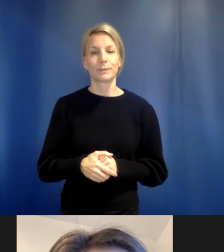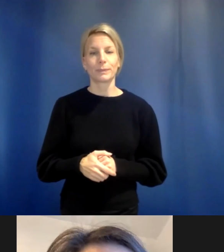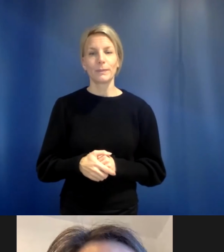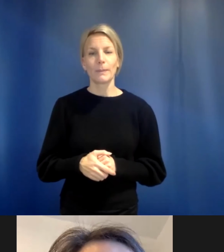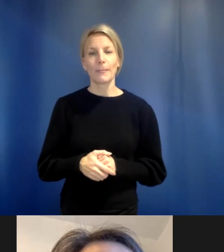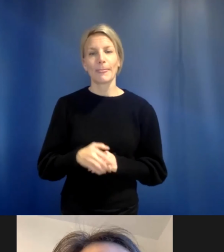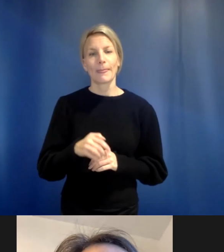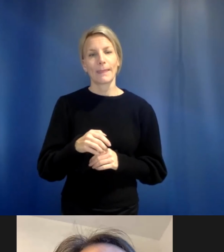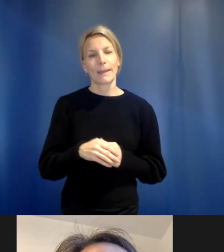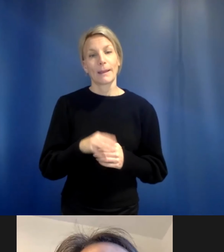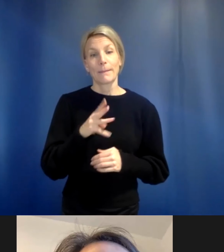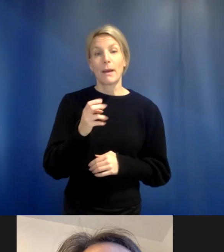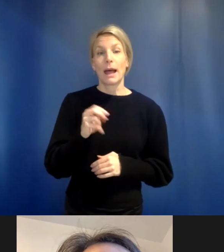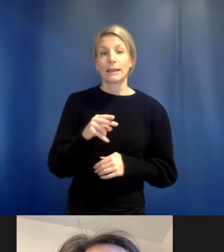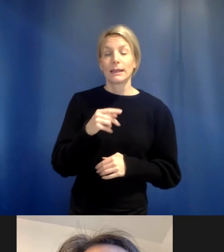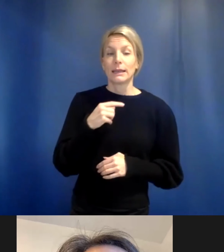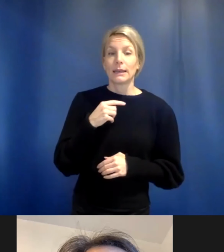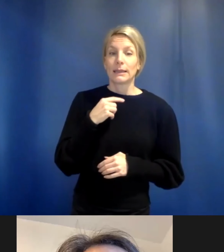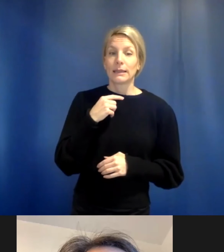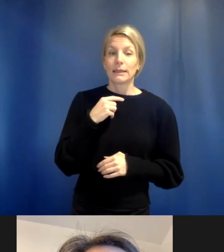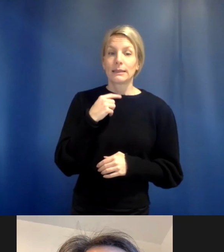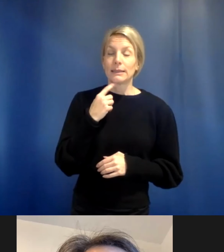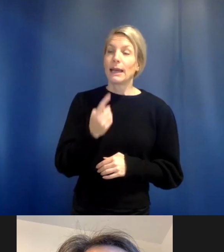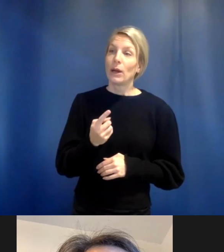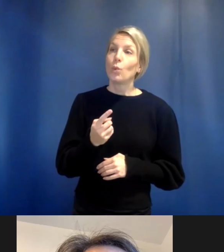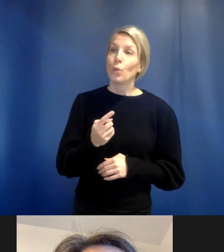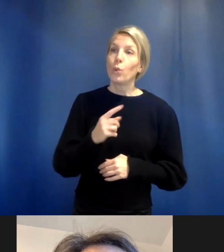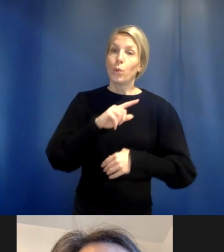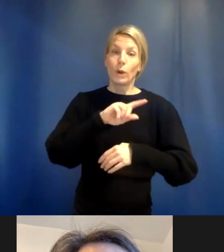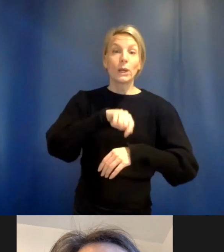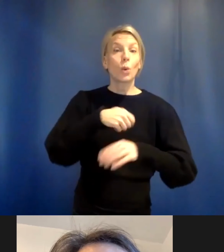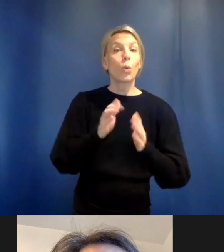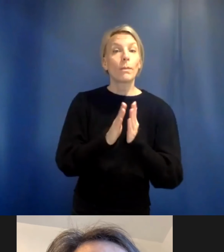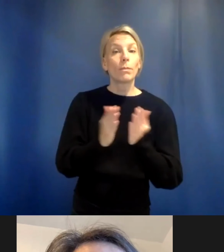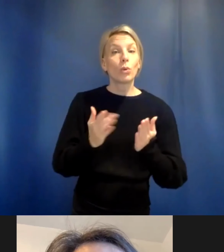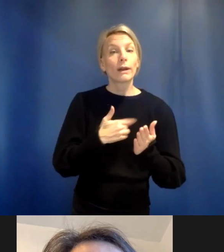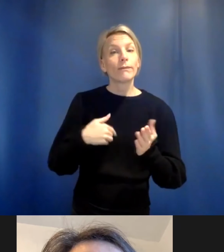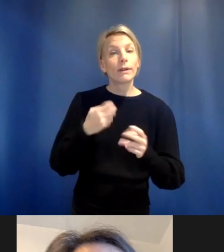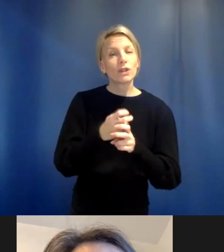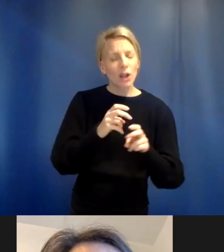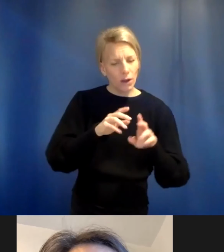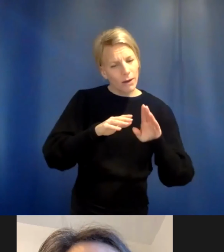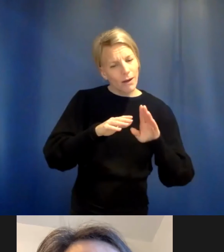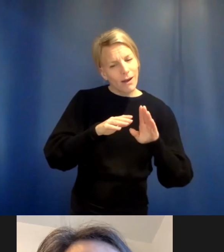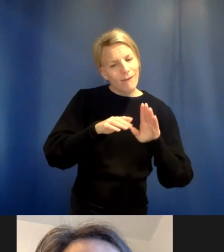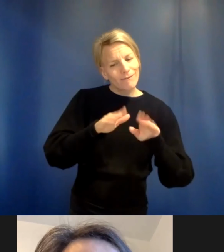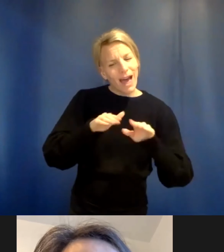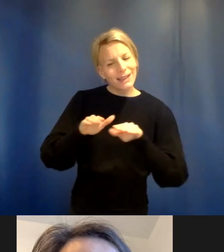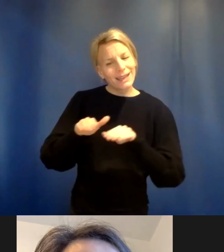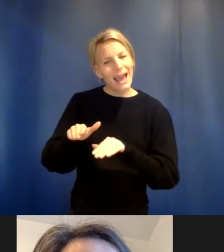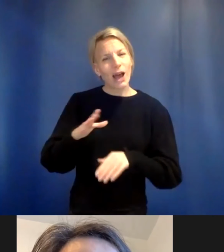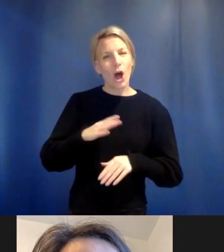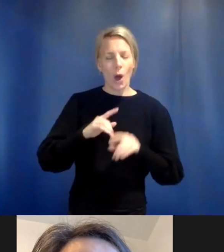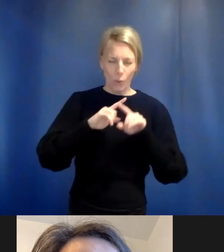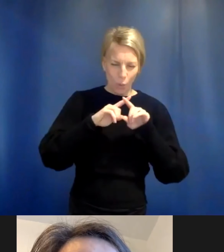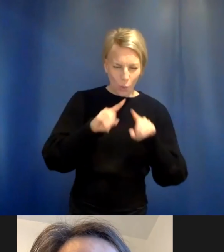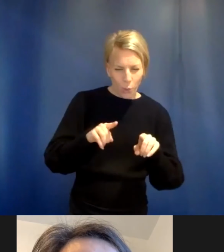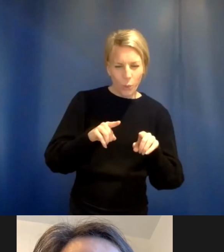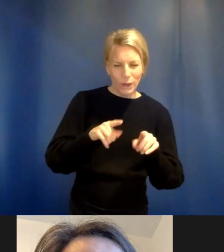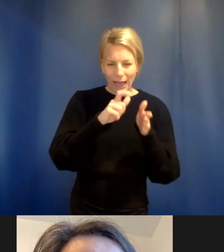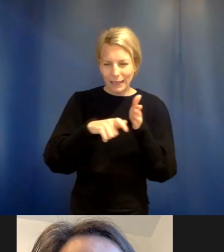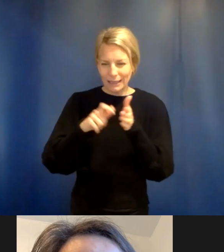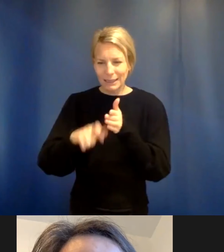Alltså i kokboken så försöker vi ju att variera, ha så blandat innehåll på recepten som möjligt.